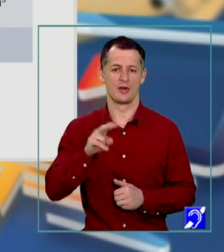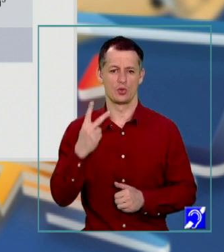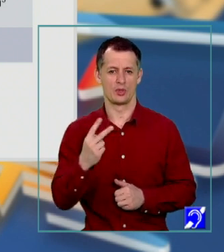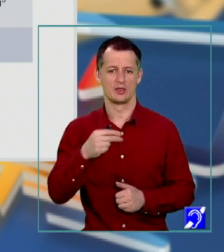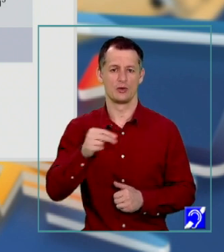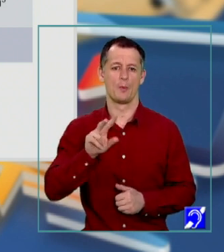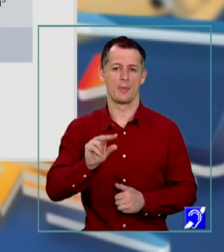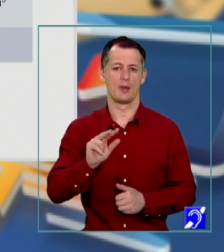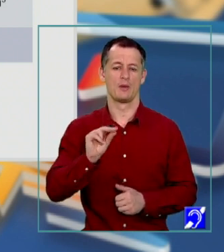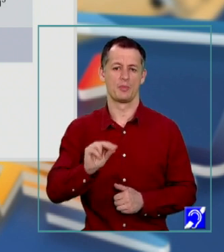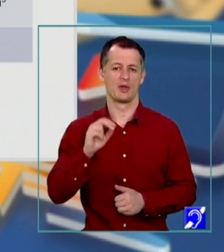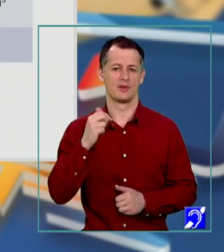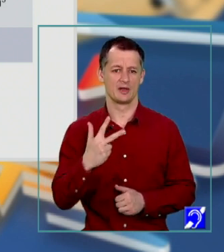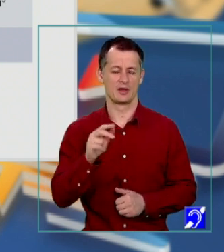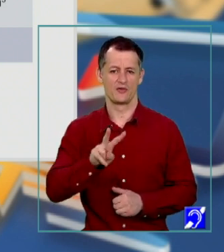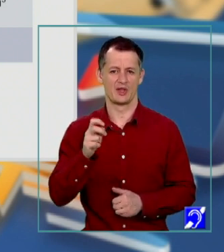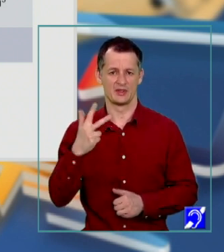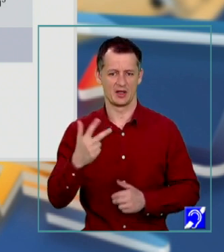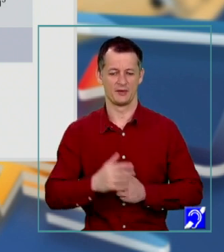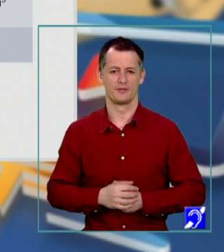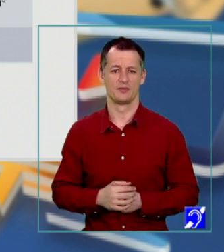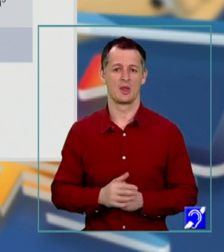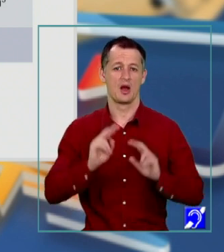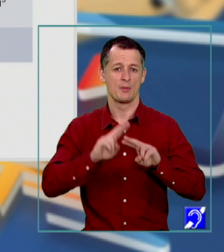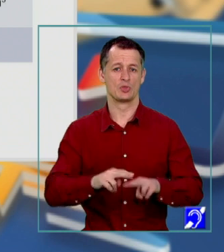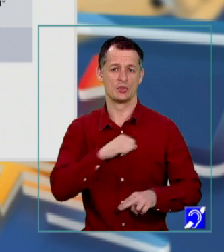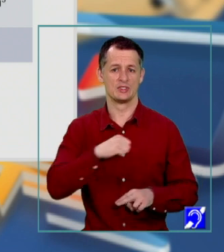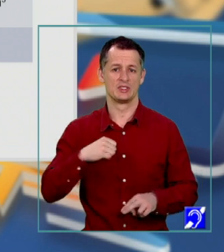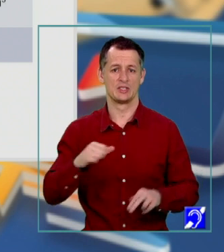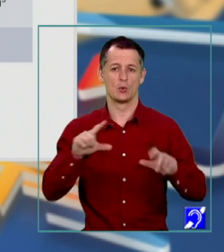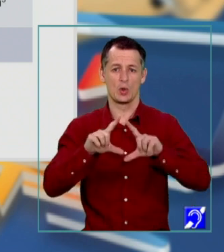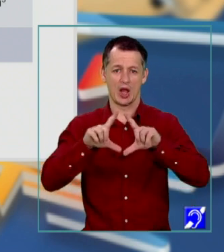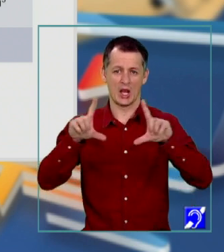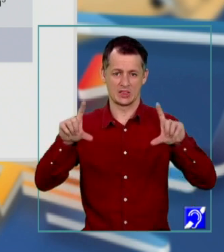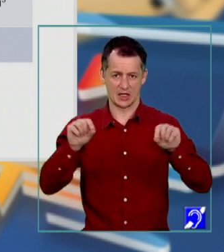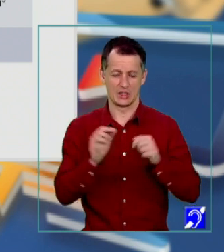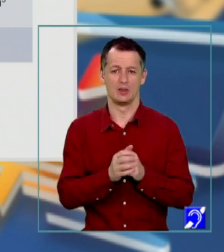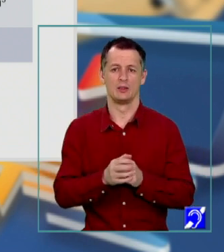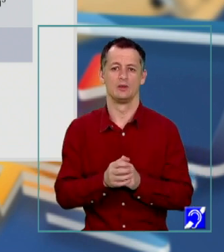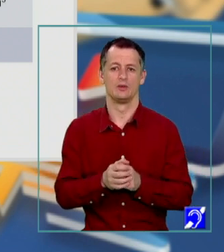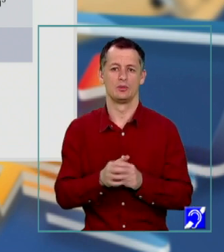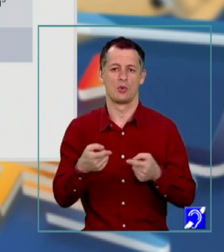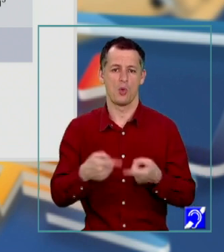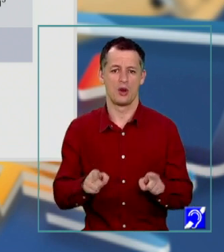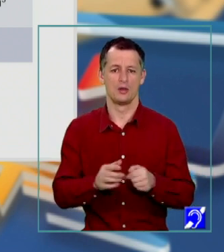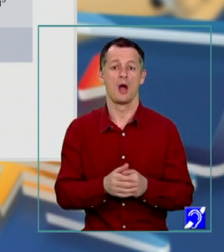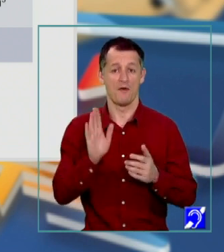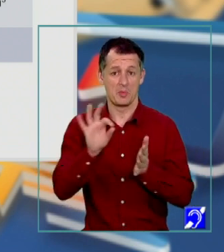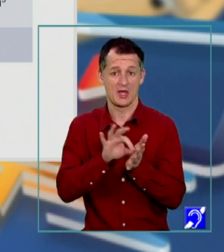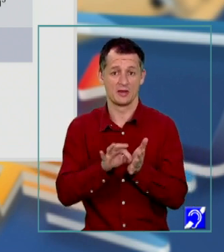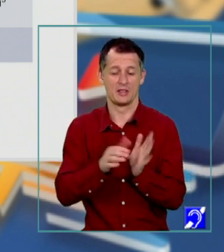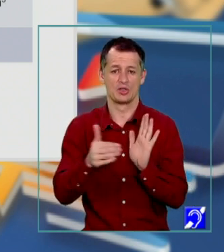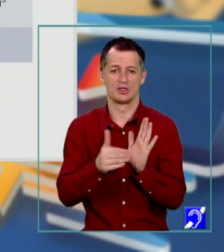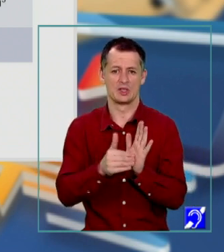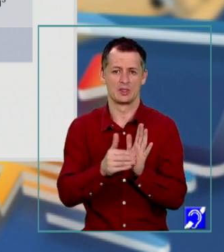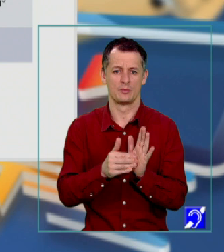P3V3, putem să o scriem rapid. Ne-a mai rămas o singură casetă în care observăm că avem datele necesare,